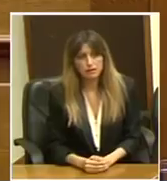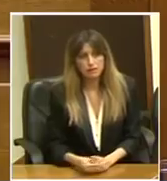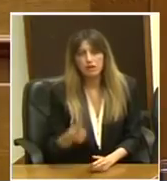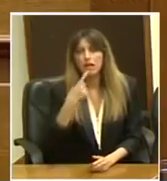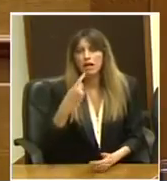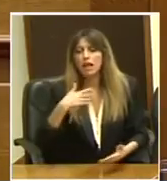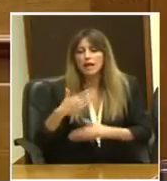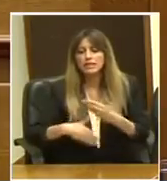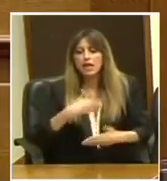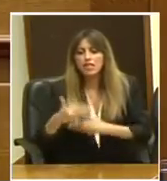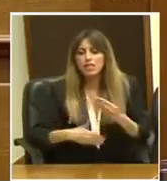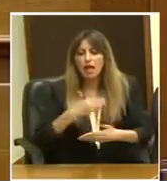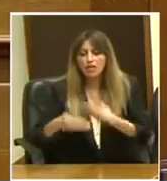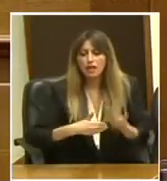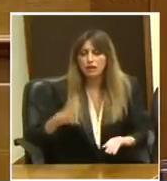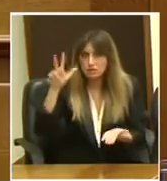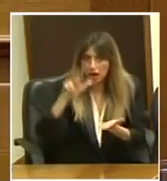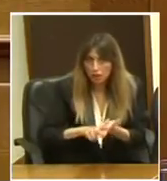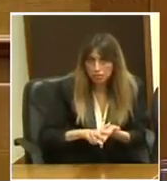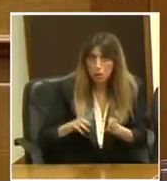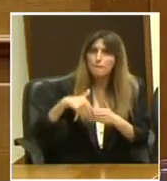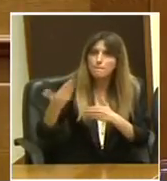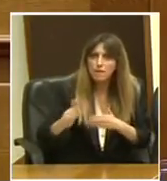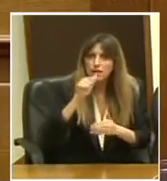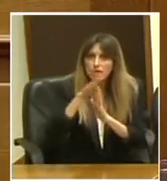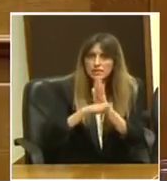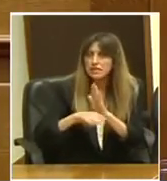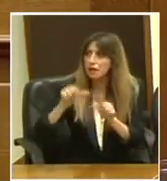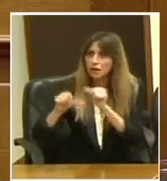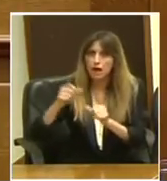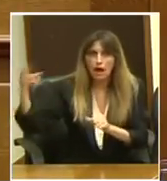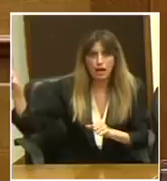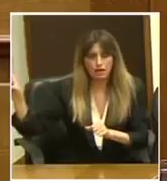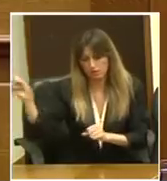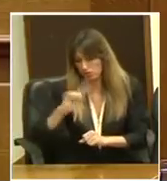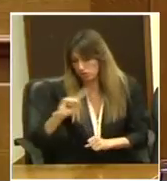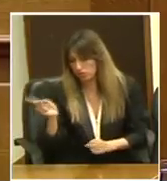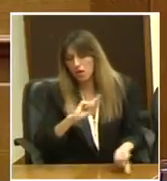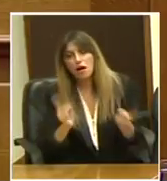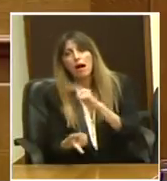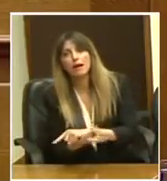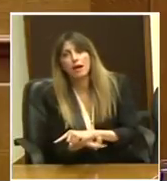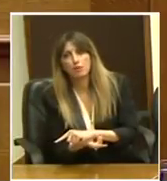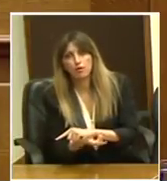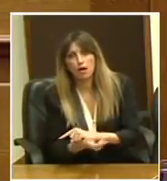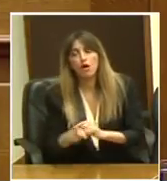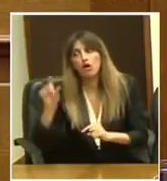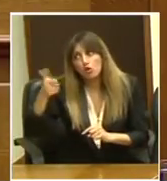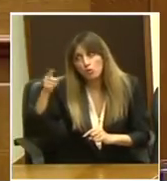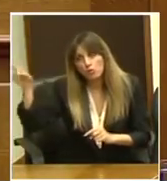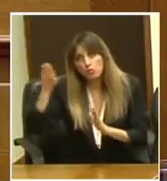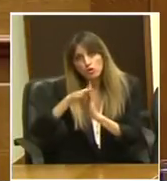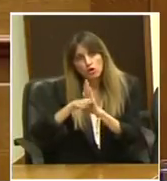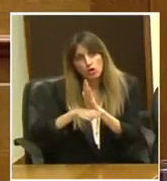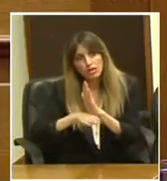τη συνταγματική αλλαγή, την οποία ποτέ δεν τη ζητήσατε. Ποτέ δεν την έχετε βάλει ουσιαστικά σε μια διαπραγμάτευση.